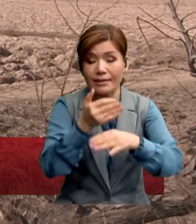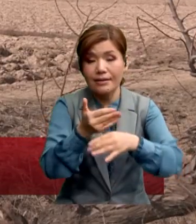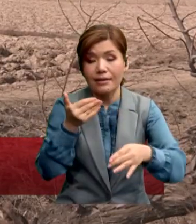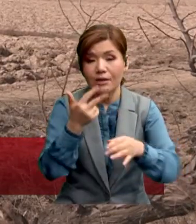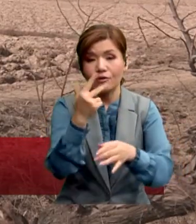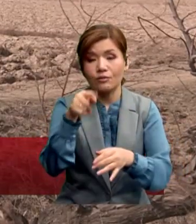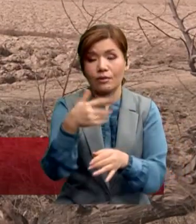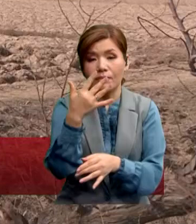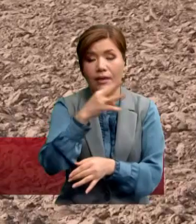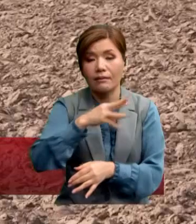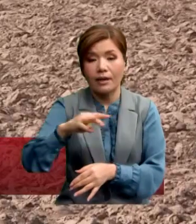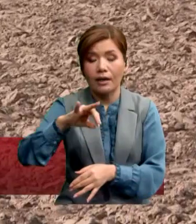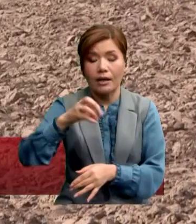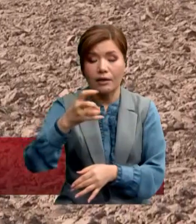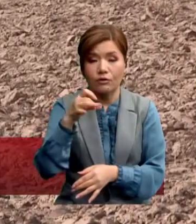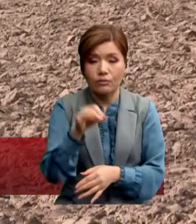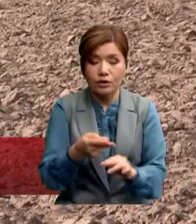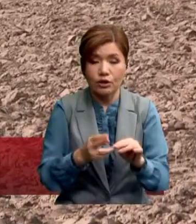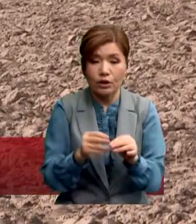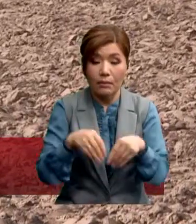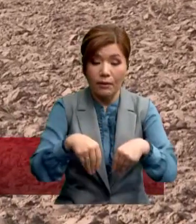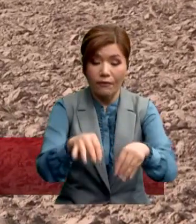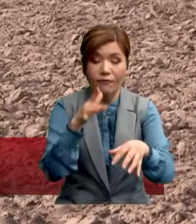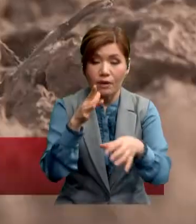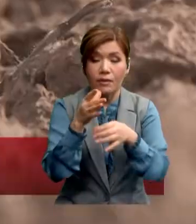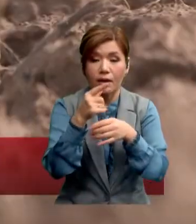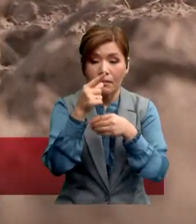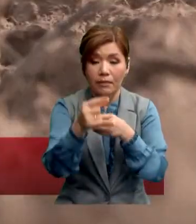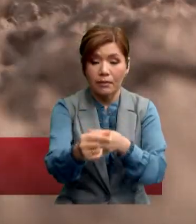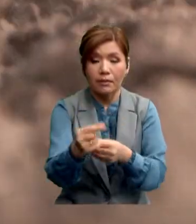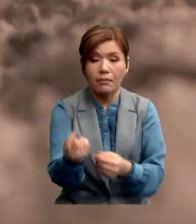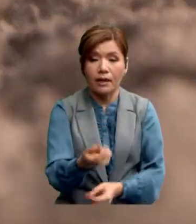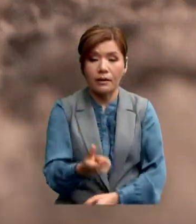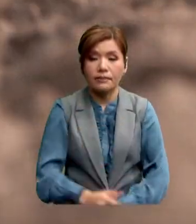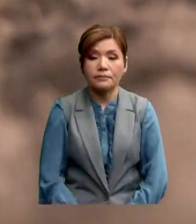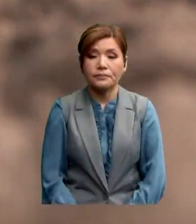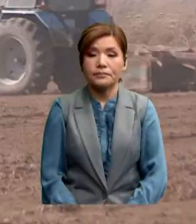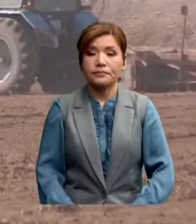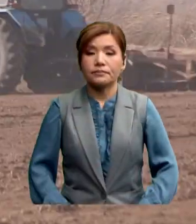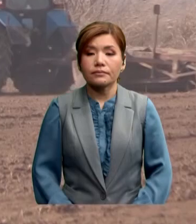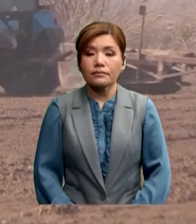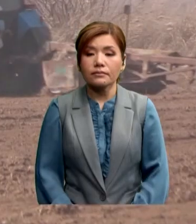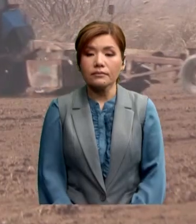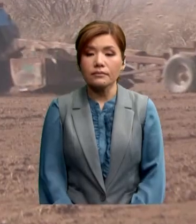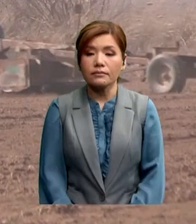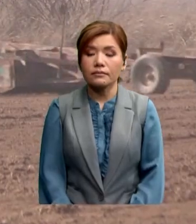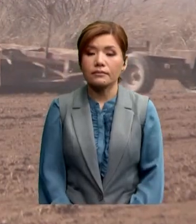трех с половиной тысячи гектаров А времени перед посевом все меньше Марина незовкина Виталий зайти на бизнес Шымкент